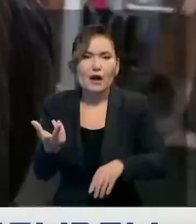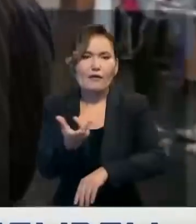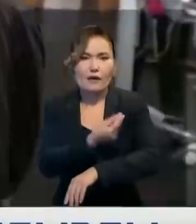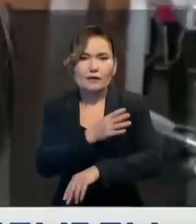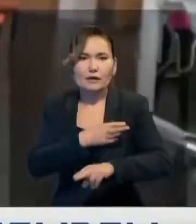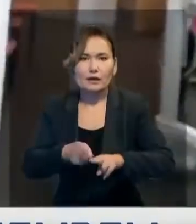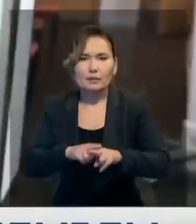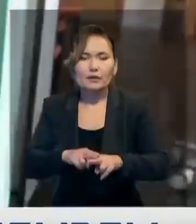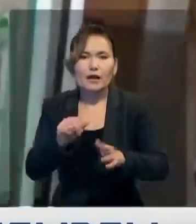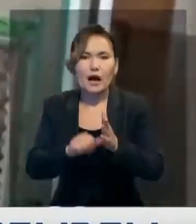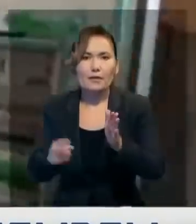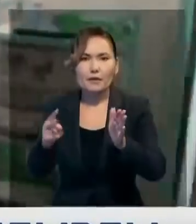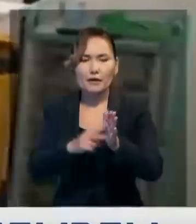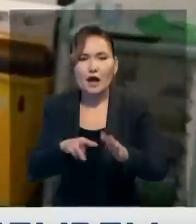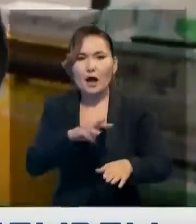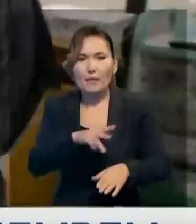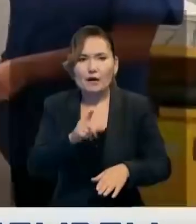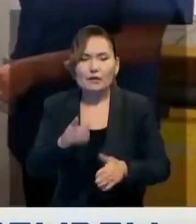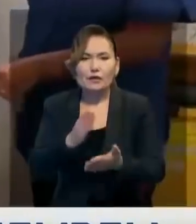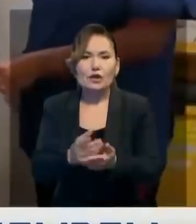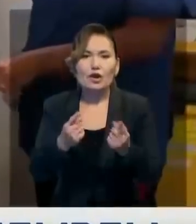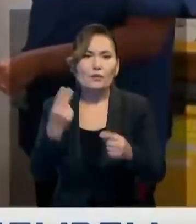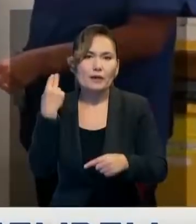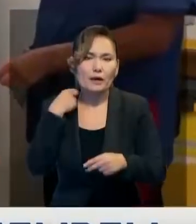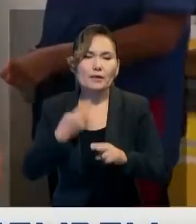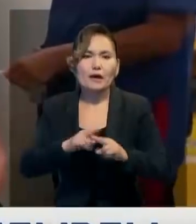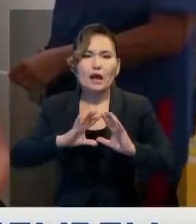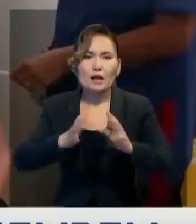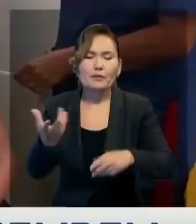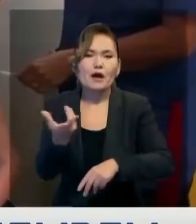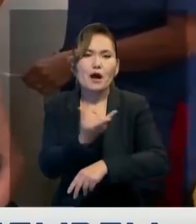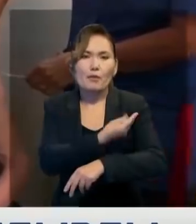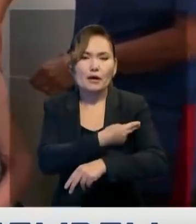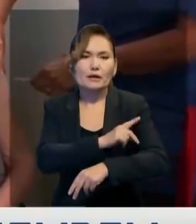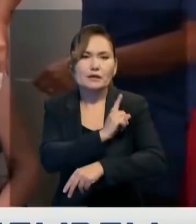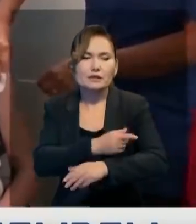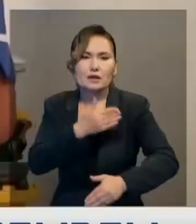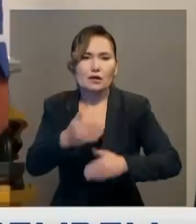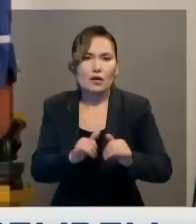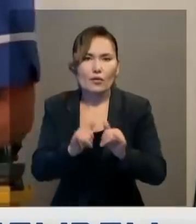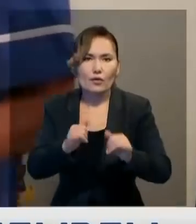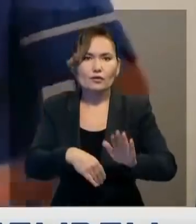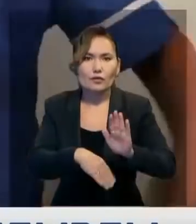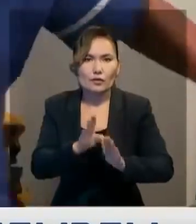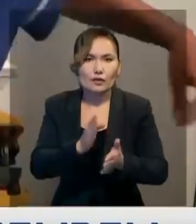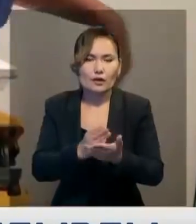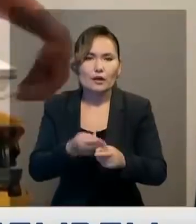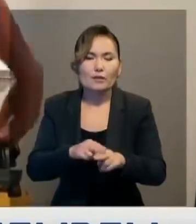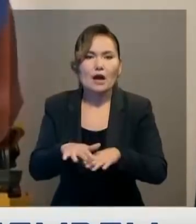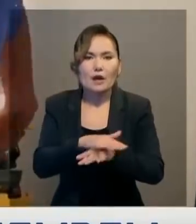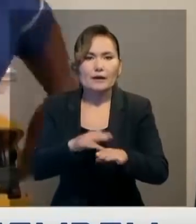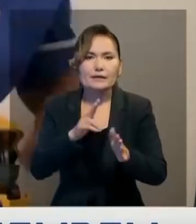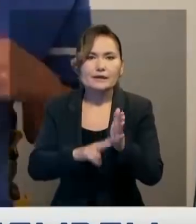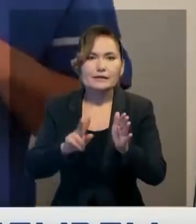алды. Айта кетейік, 67 миллион азаматы бар Ұлыбритания әлемдегі вакциналау қарқыны жоғары елдің бірі. Мұнда